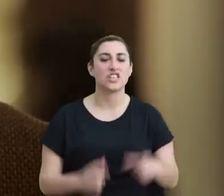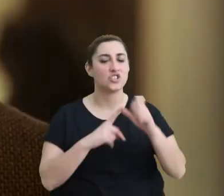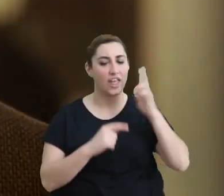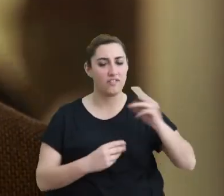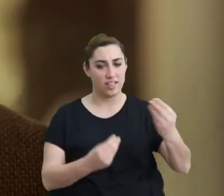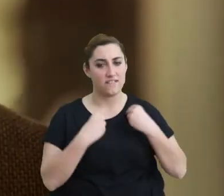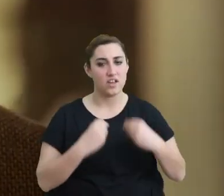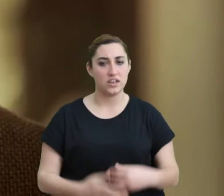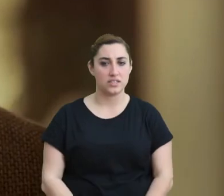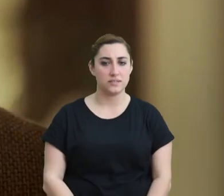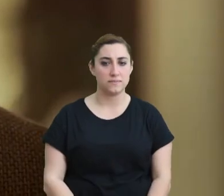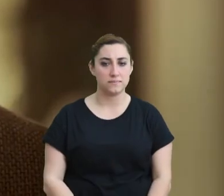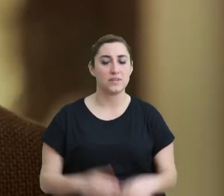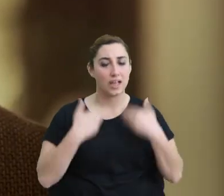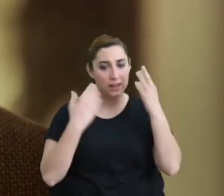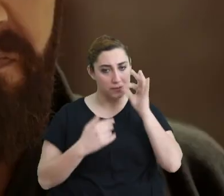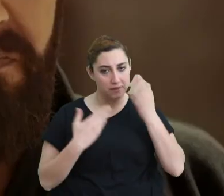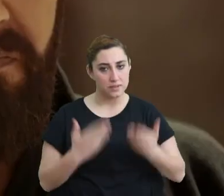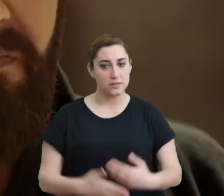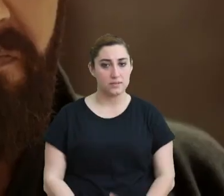Şeyh Efendimiz vermiştir Kadı Hazretleri.